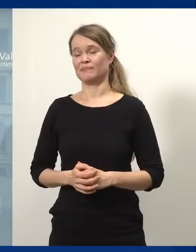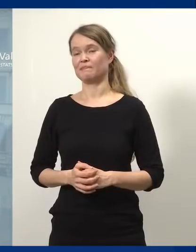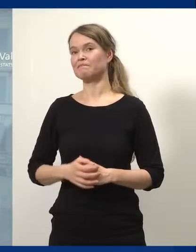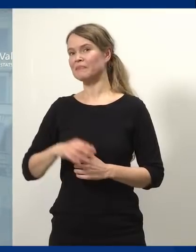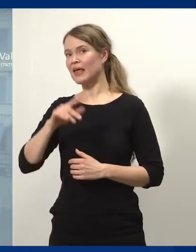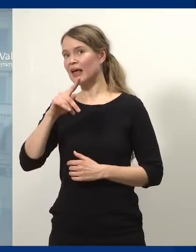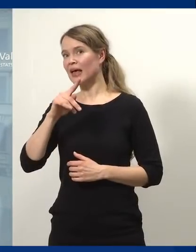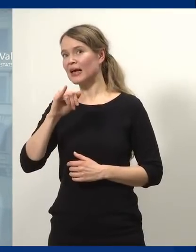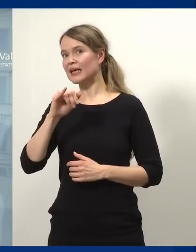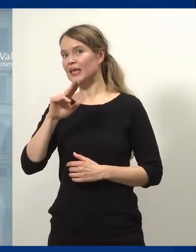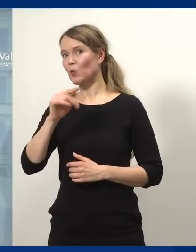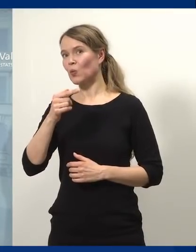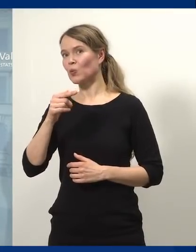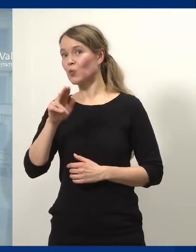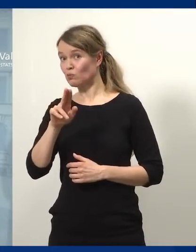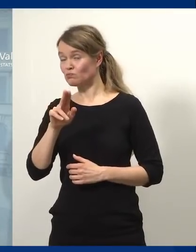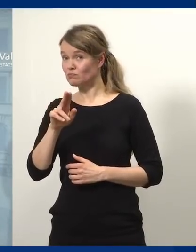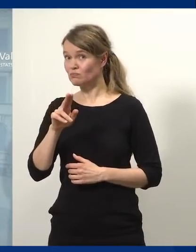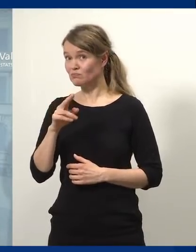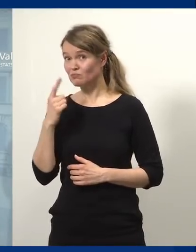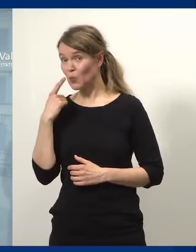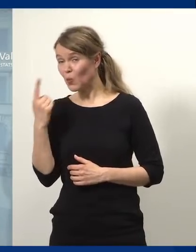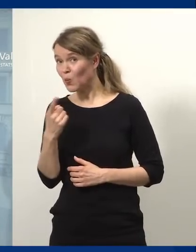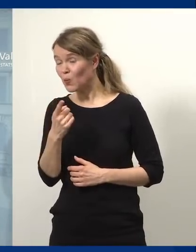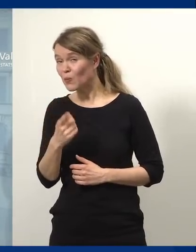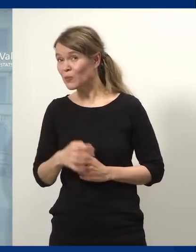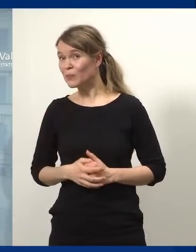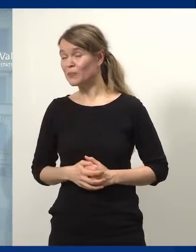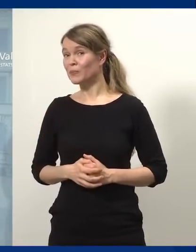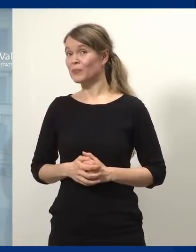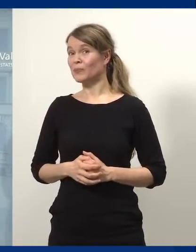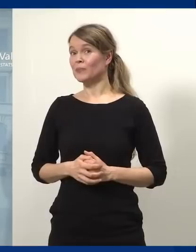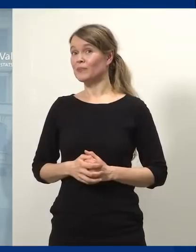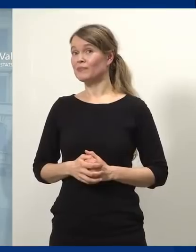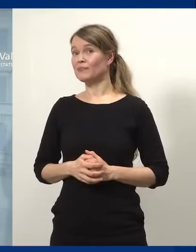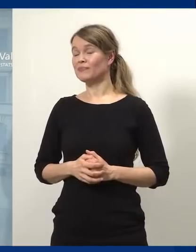Saila Kiuttu, oletko kuulolla?